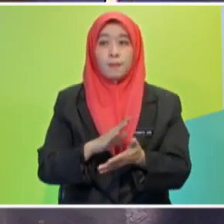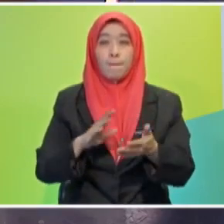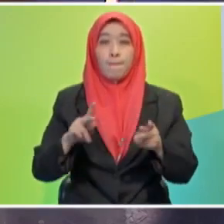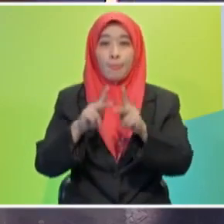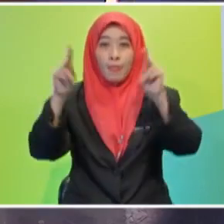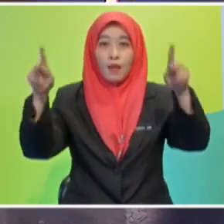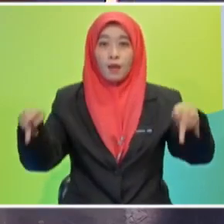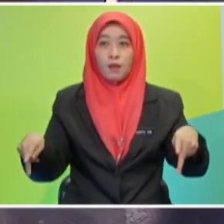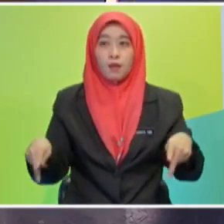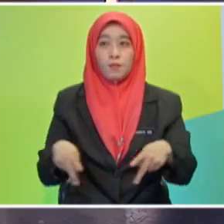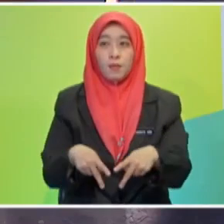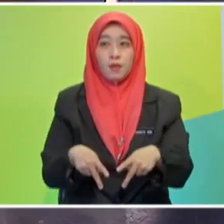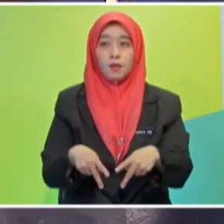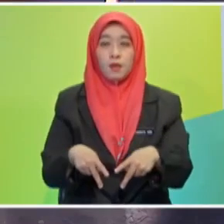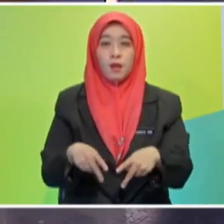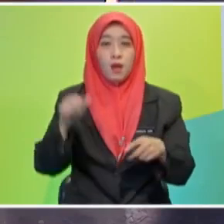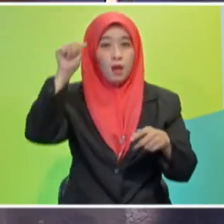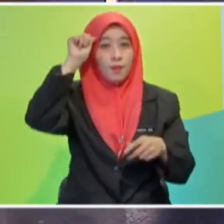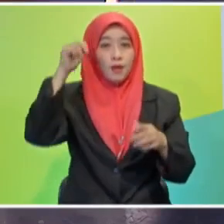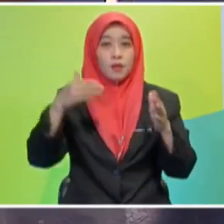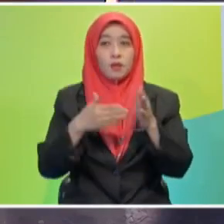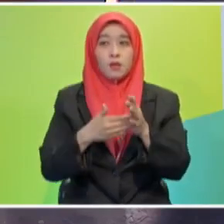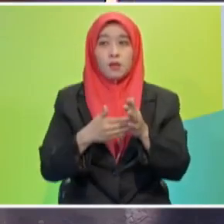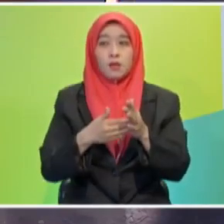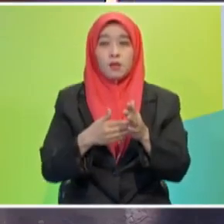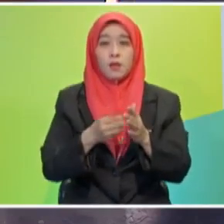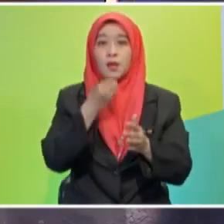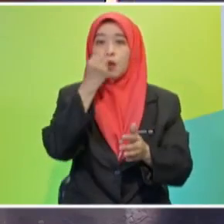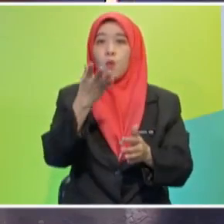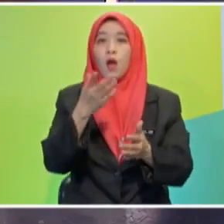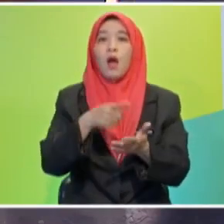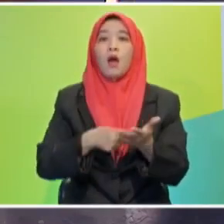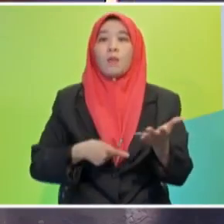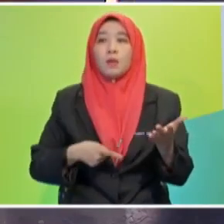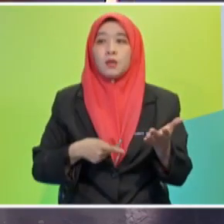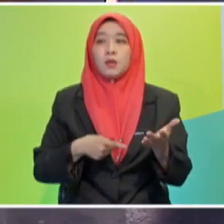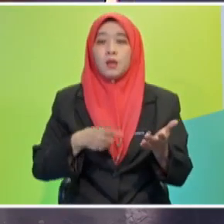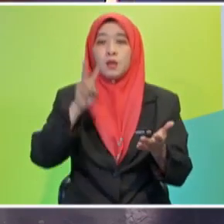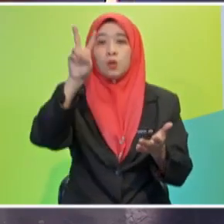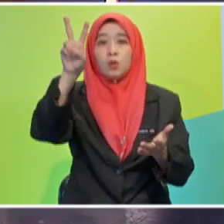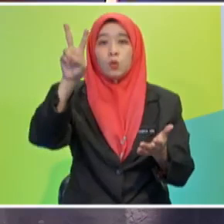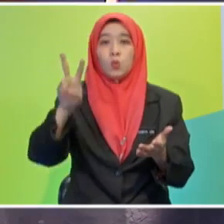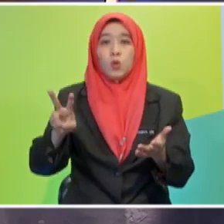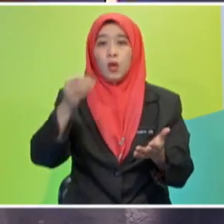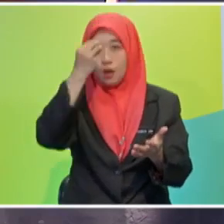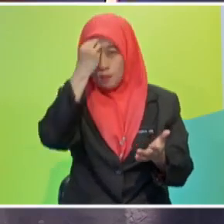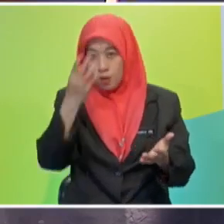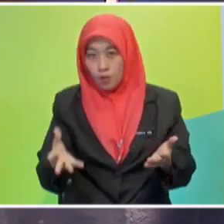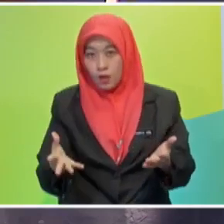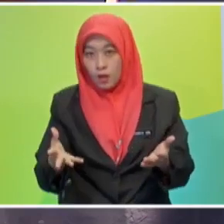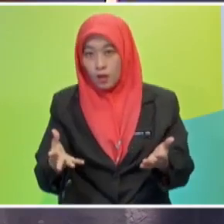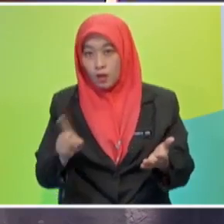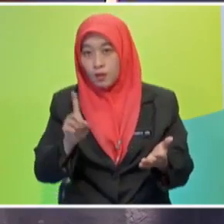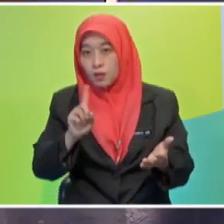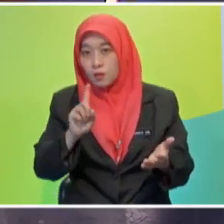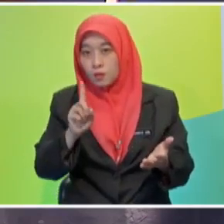cikgu. Jadi Aiman kena kelaskan. Di antara dua maklumat yang cikgu bagi tu, mana